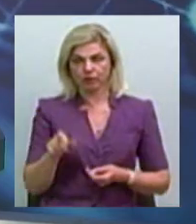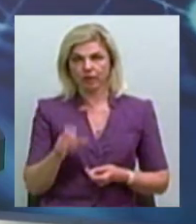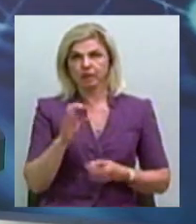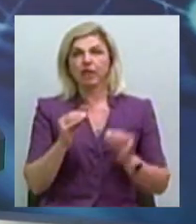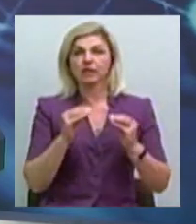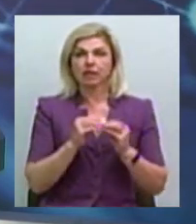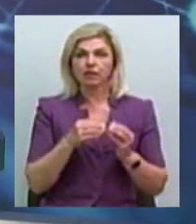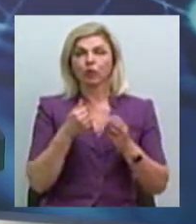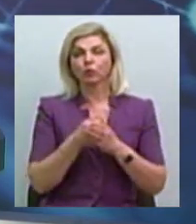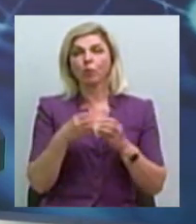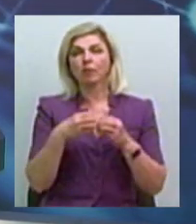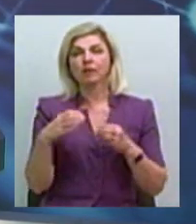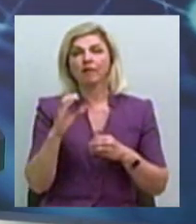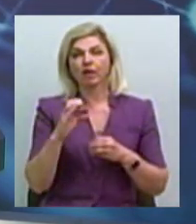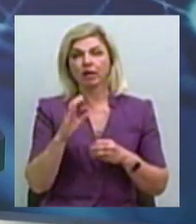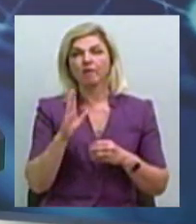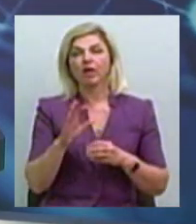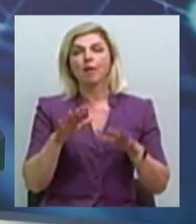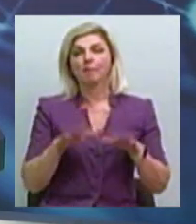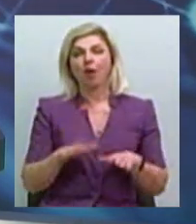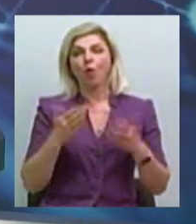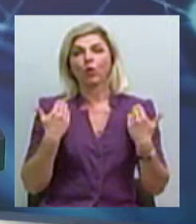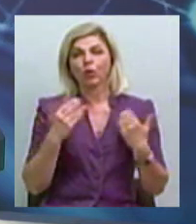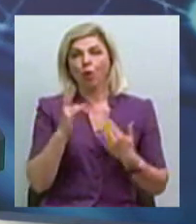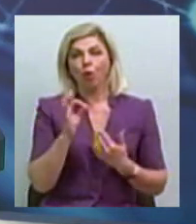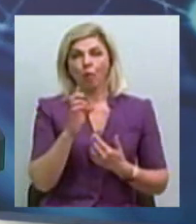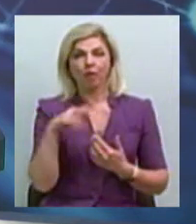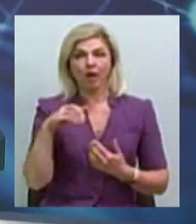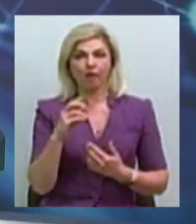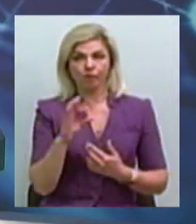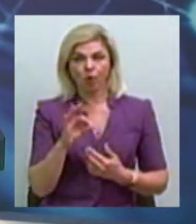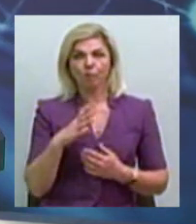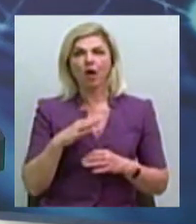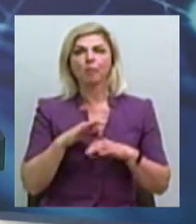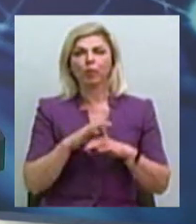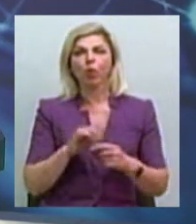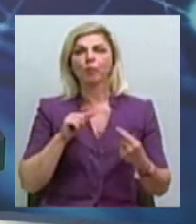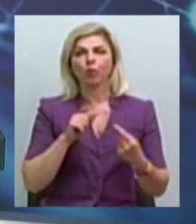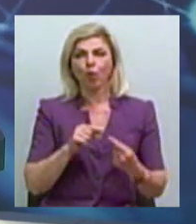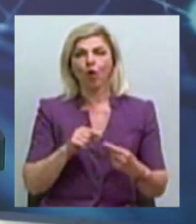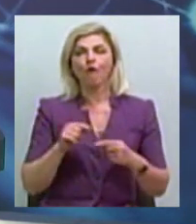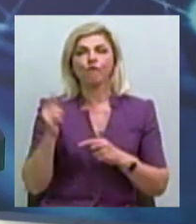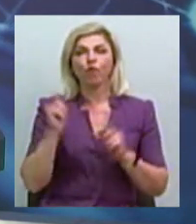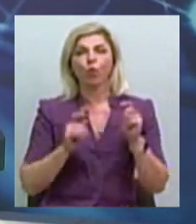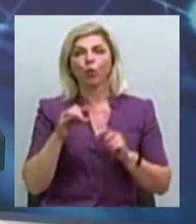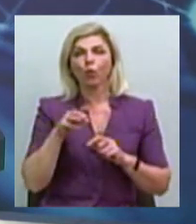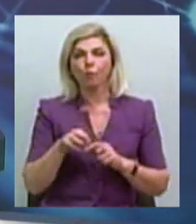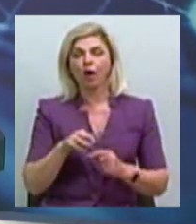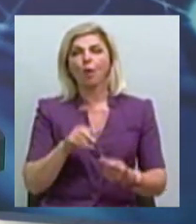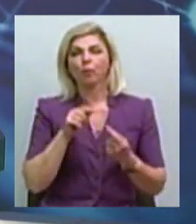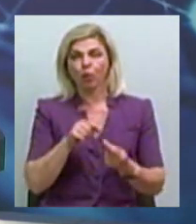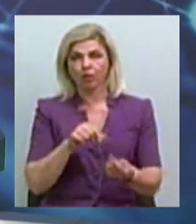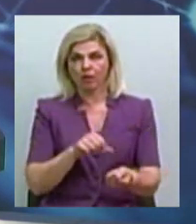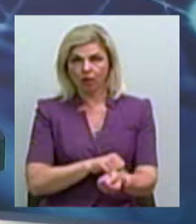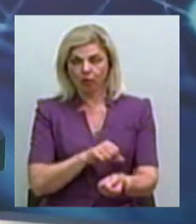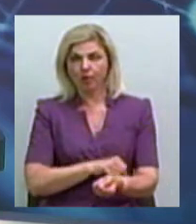по 15 вересня в зоні відпочинку Коблево відбувся антинаркотичний форум, який зібрав представників